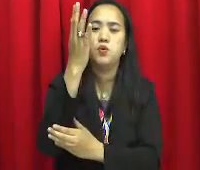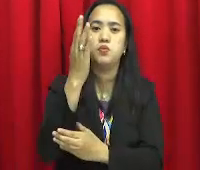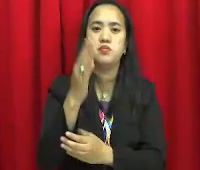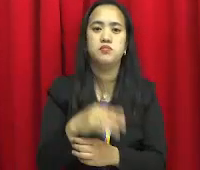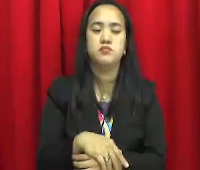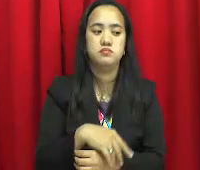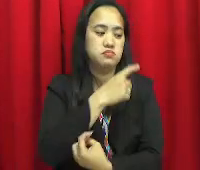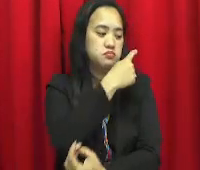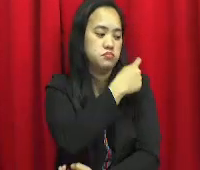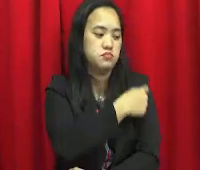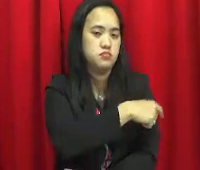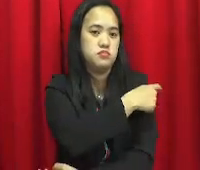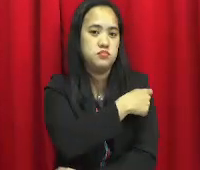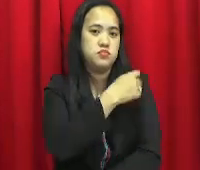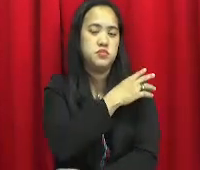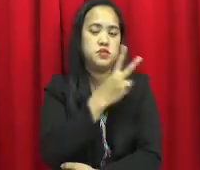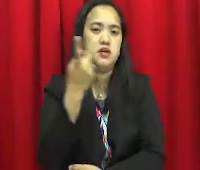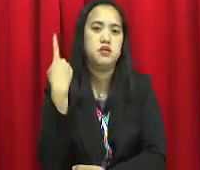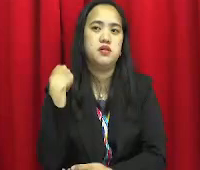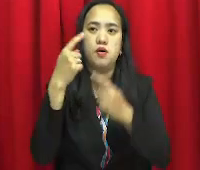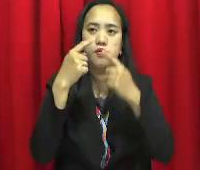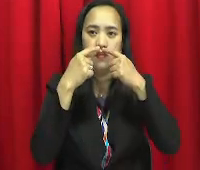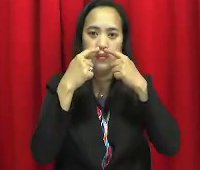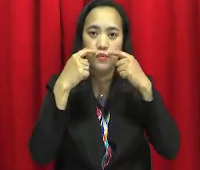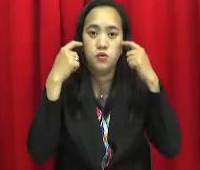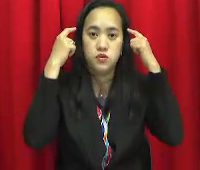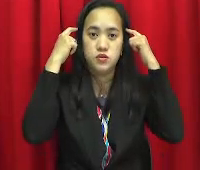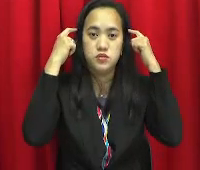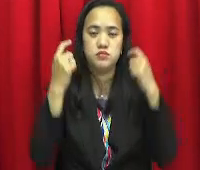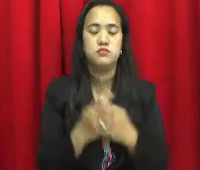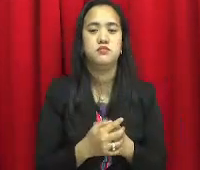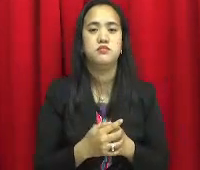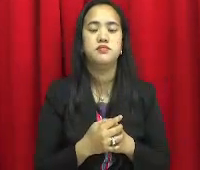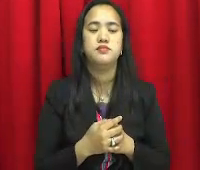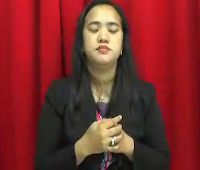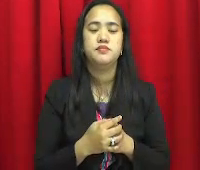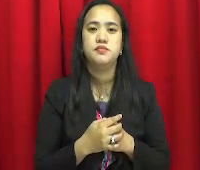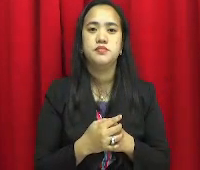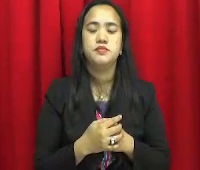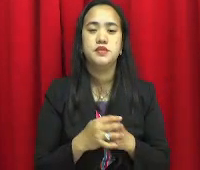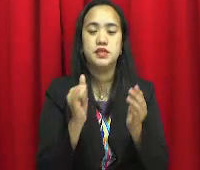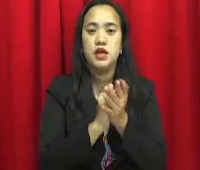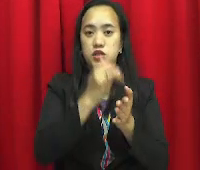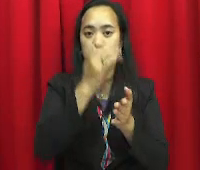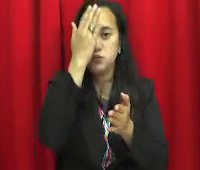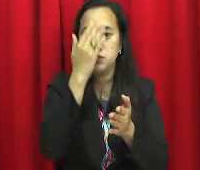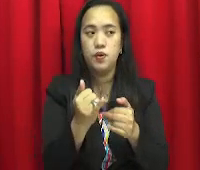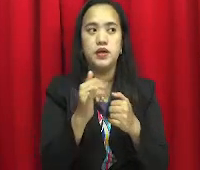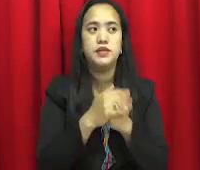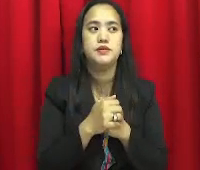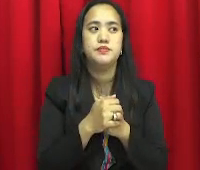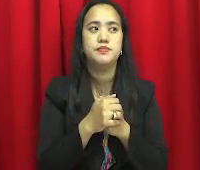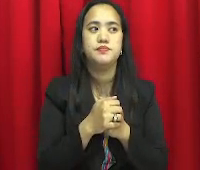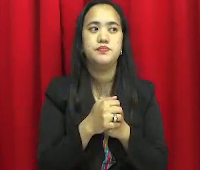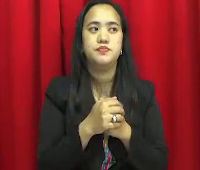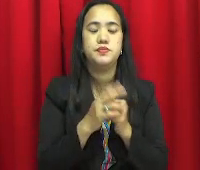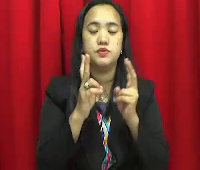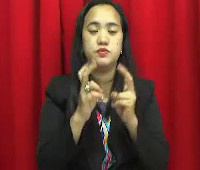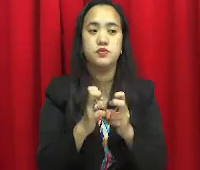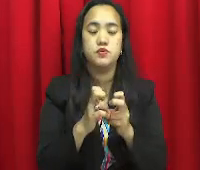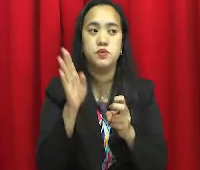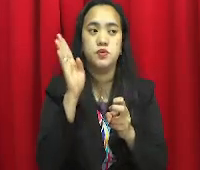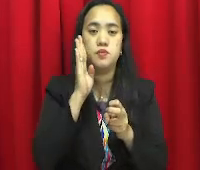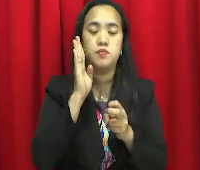hospital ako at naka-oxygen ako. You see? Kaya alam mo, sabi ko nga eh, maging kay Brother Dexter,